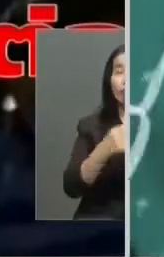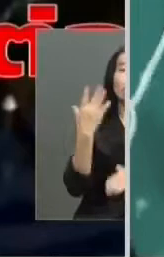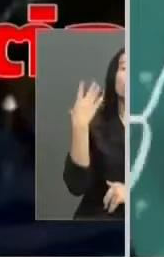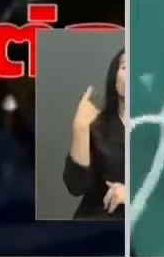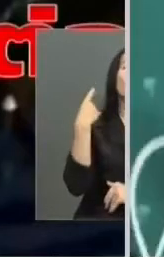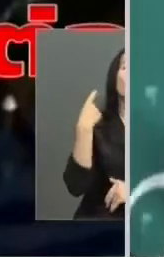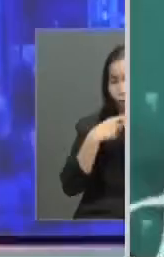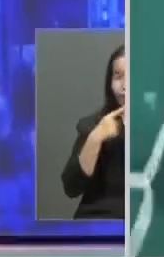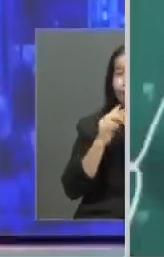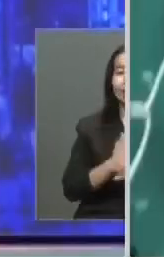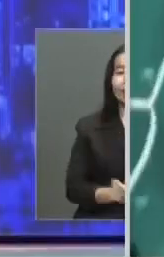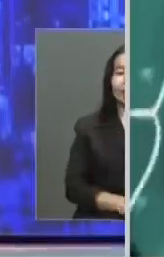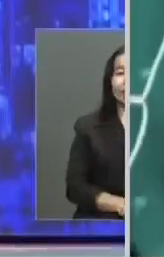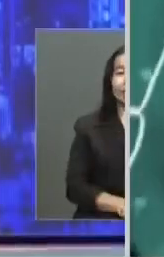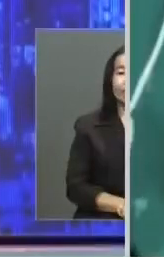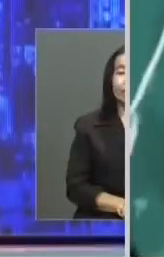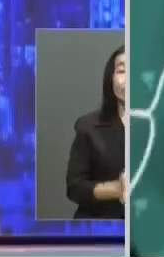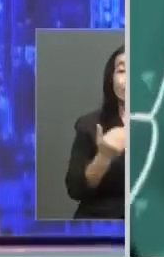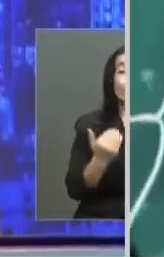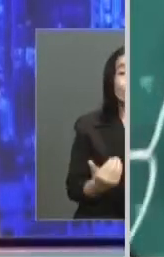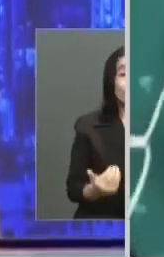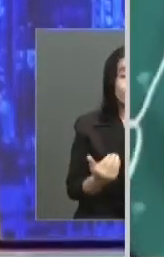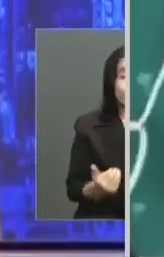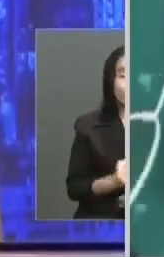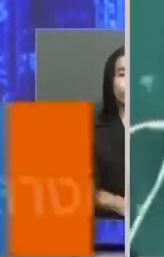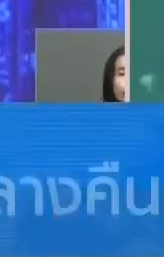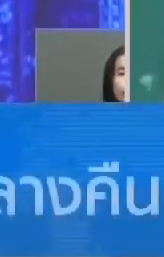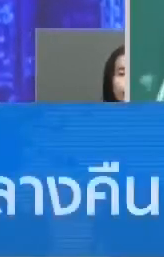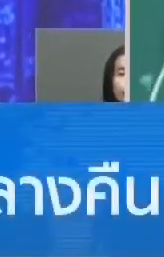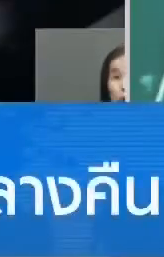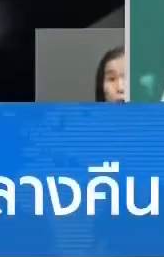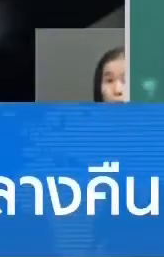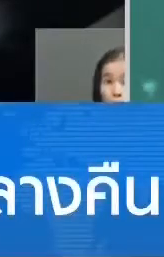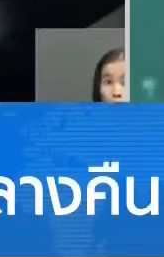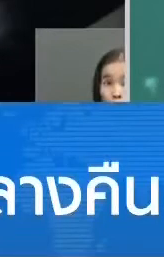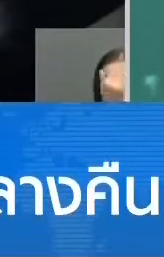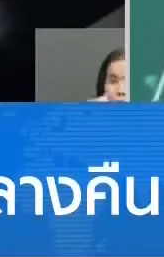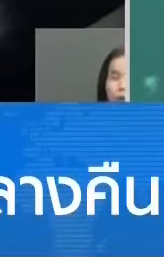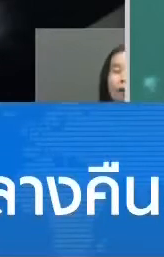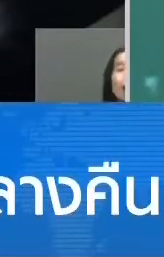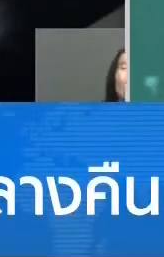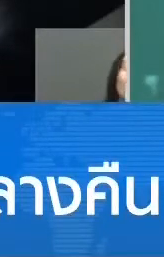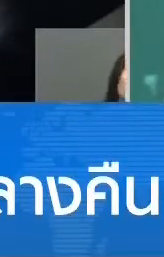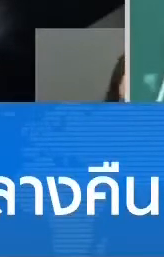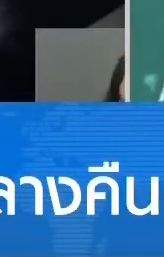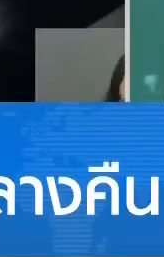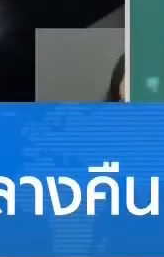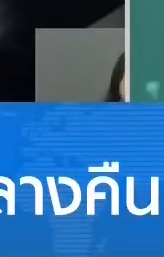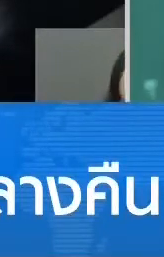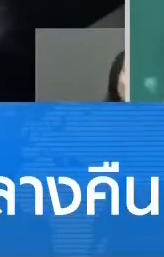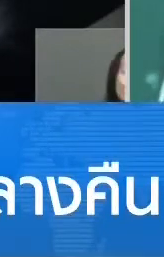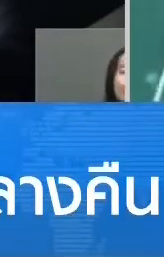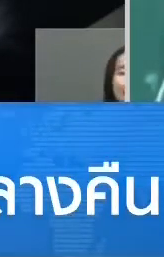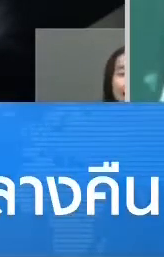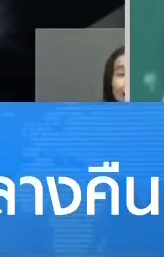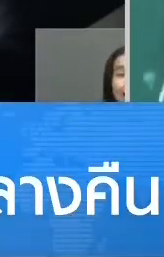คอยดูแลทางคุณหมอทวีสินจะแสดงความเป็นห่วงนะครับว่าทั้งหมดทั้งมวลที่เกิดขึ้นที่กล่าวมานี้อาจจะบอก